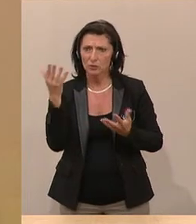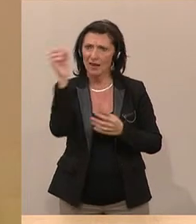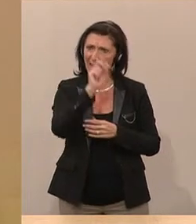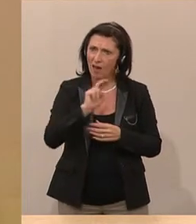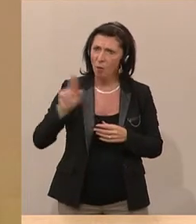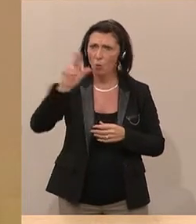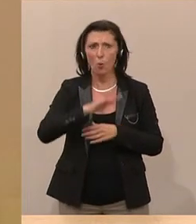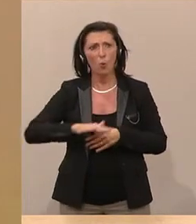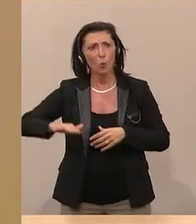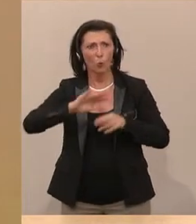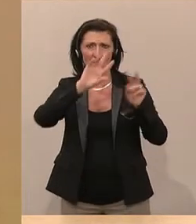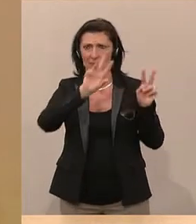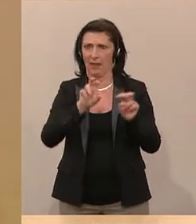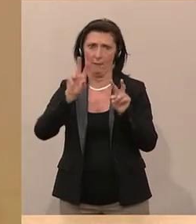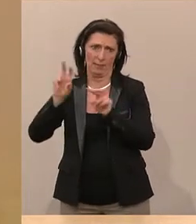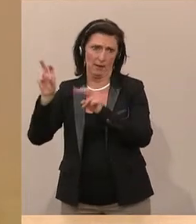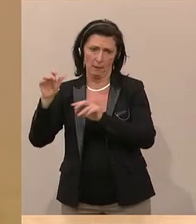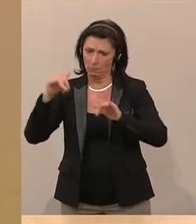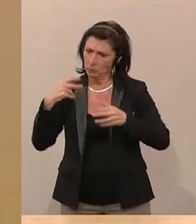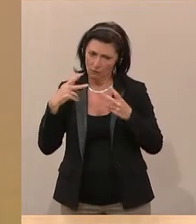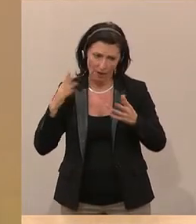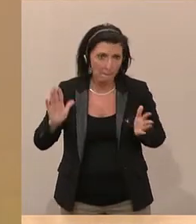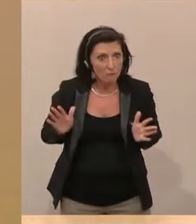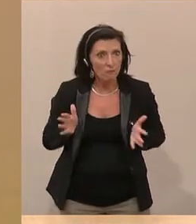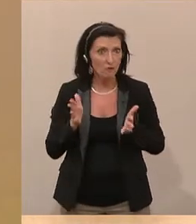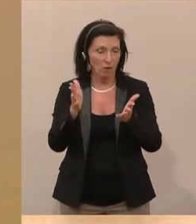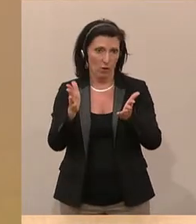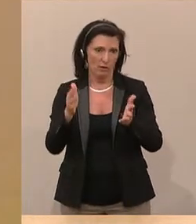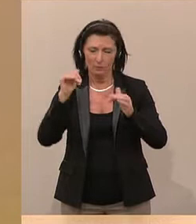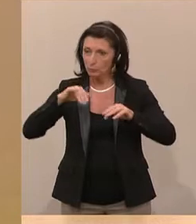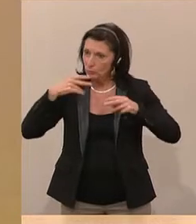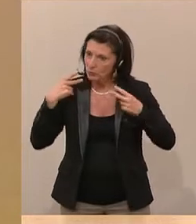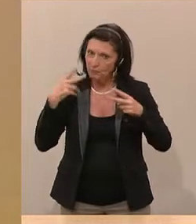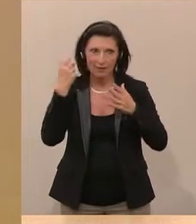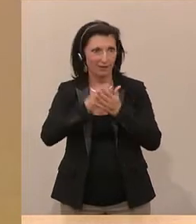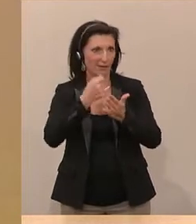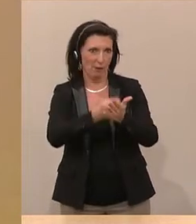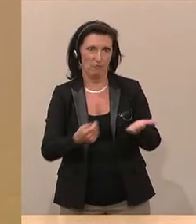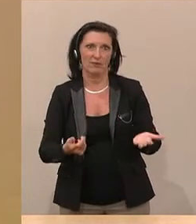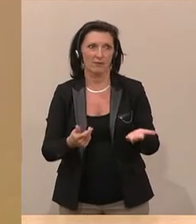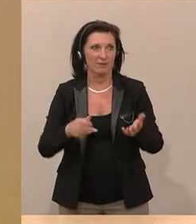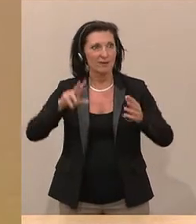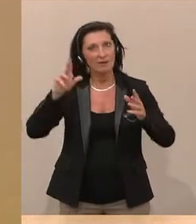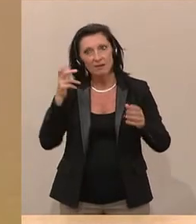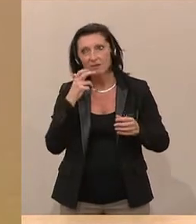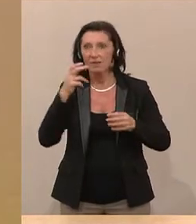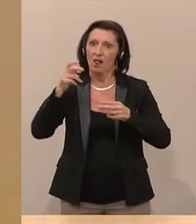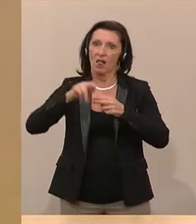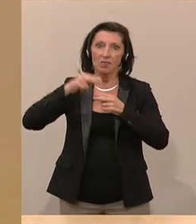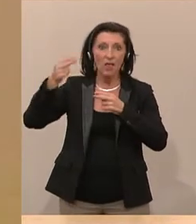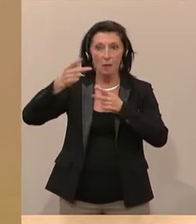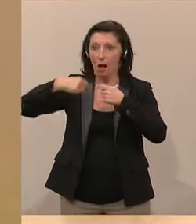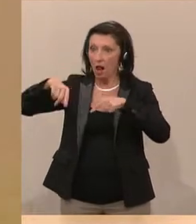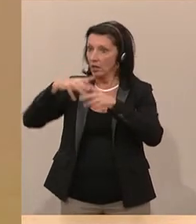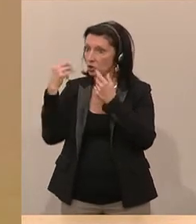Union weiter vorantreiben müssen, weiter daran arbeiten müssen. Ja, das trifft die Stabilität auch in unseren Nachbarländern,